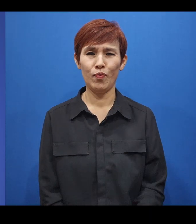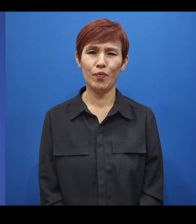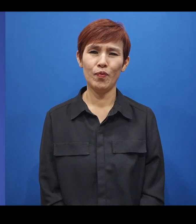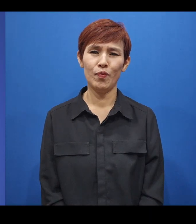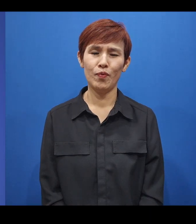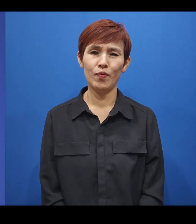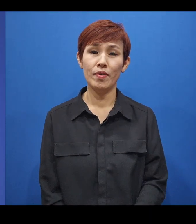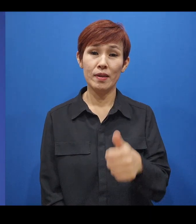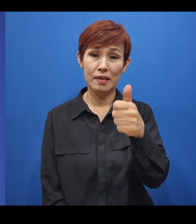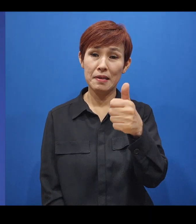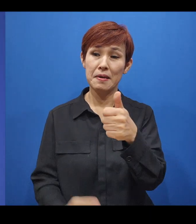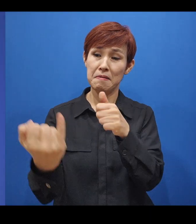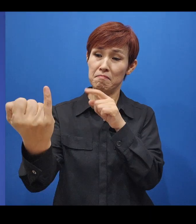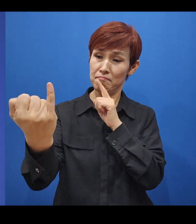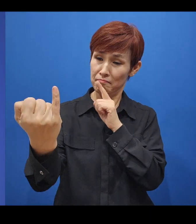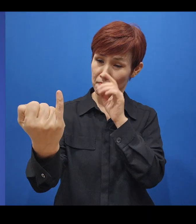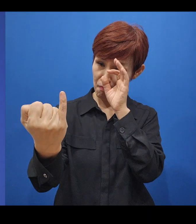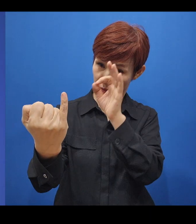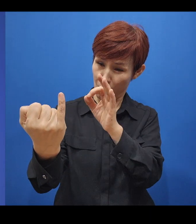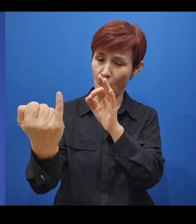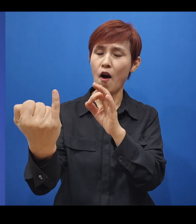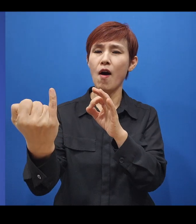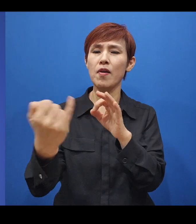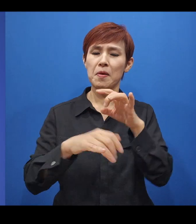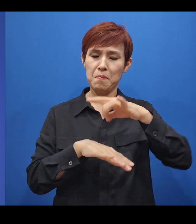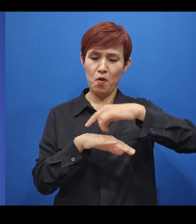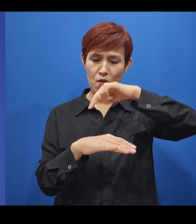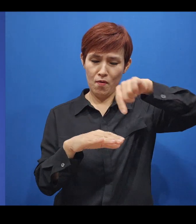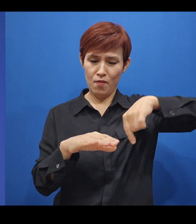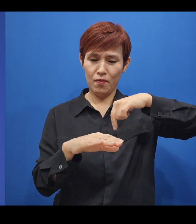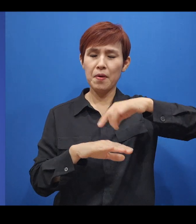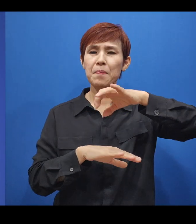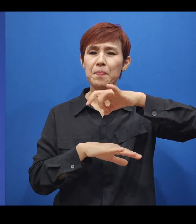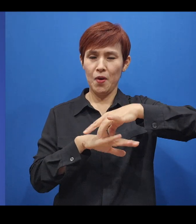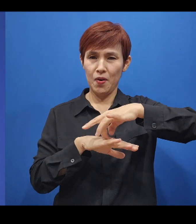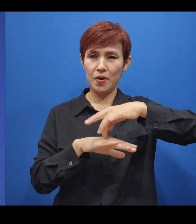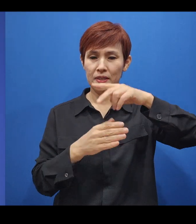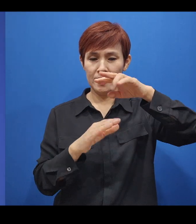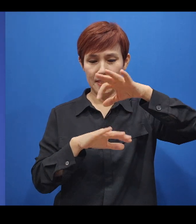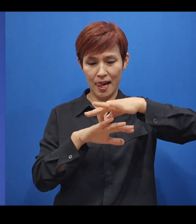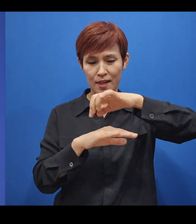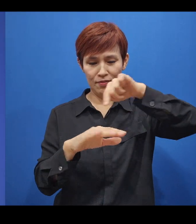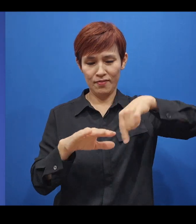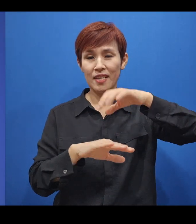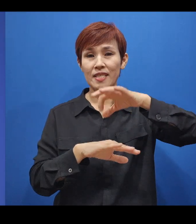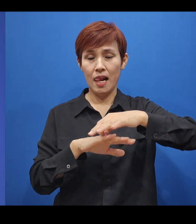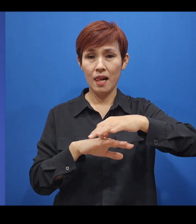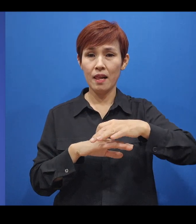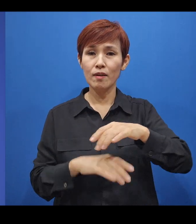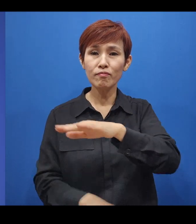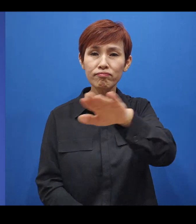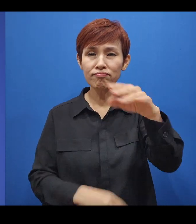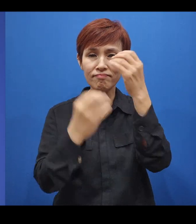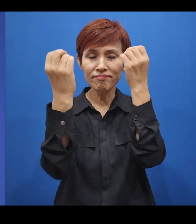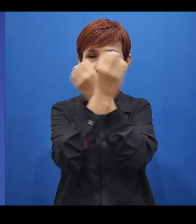한 말은 내 뼈 중에 뼈고 내 살 중에 살이라고 말했는데 우리는 그걸 읽을 때 예뻤나